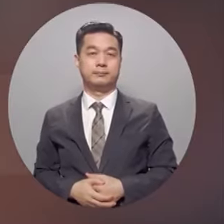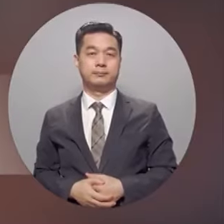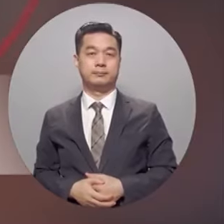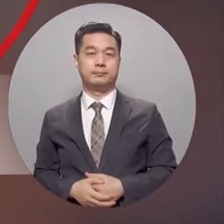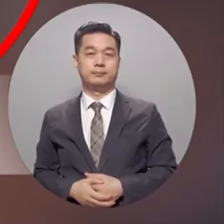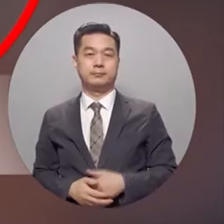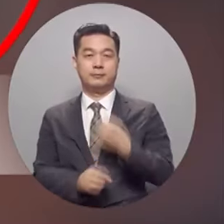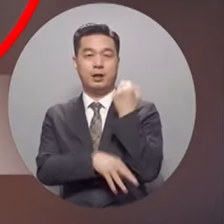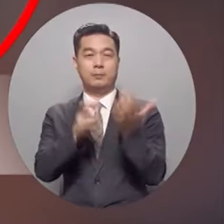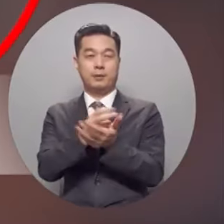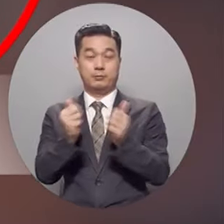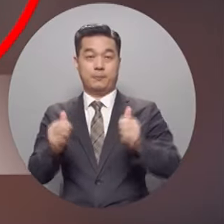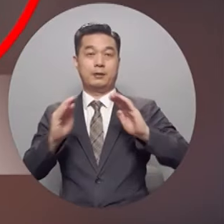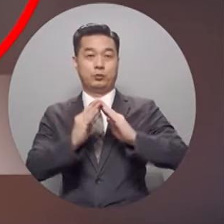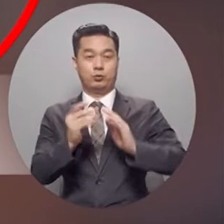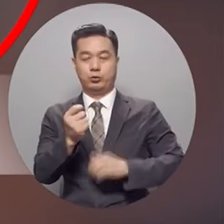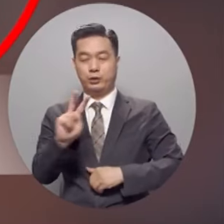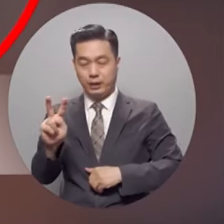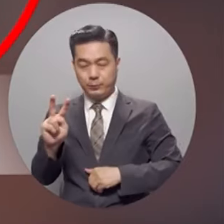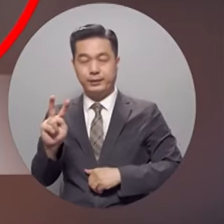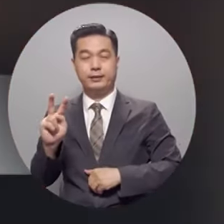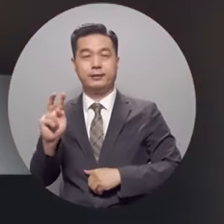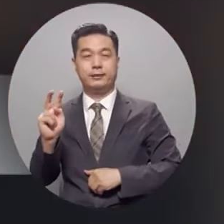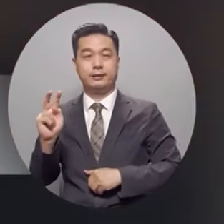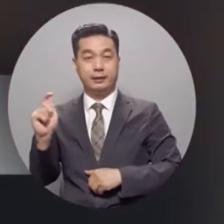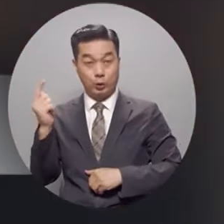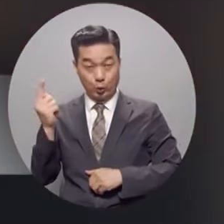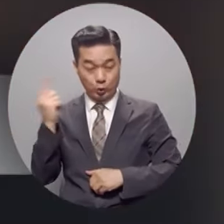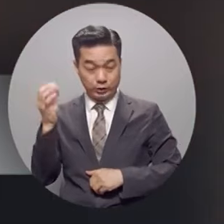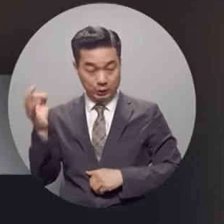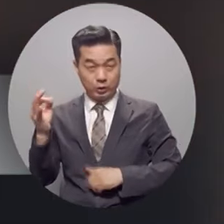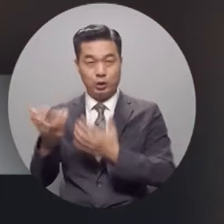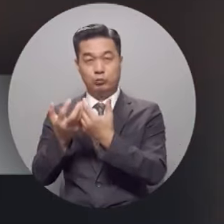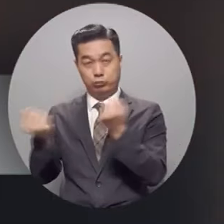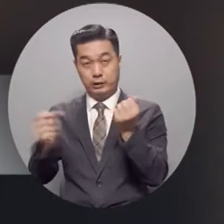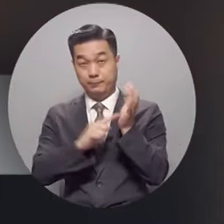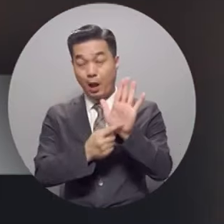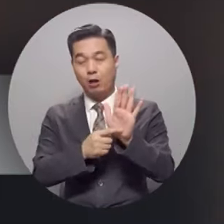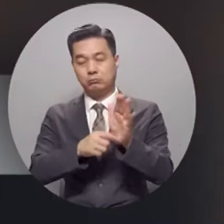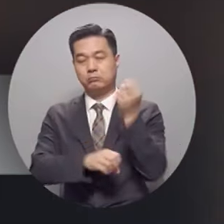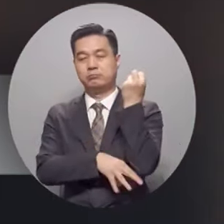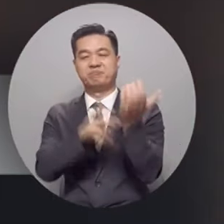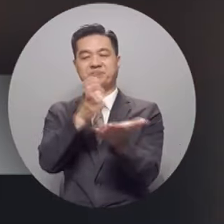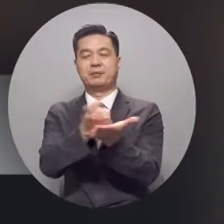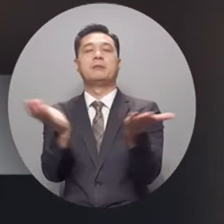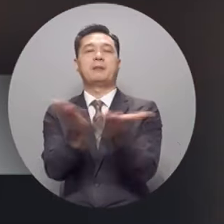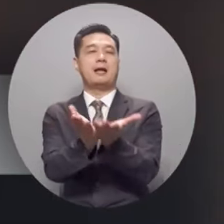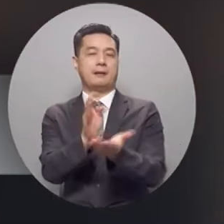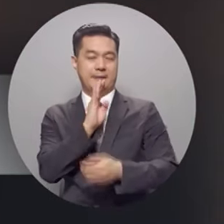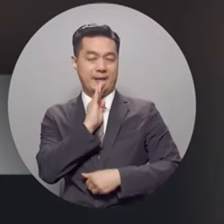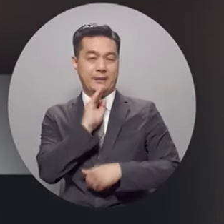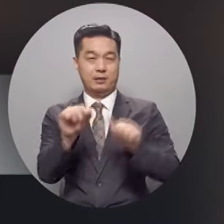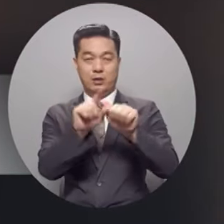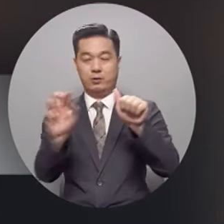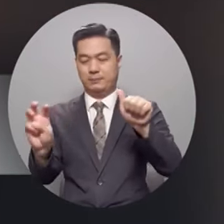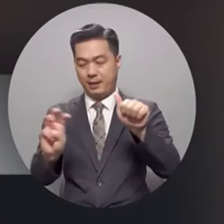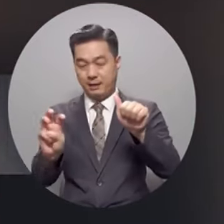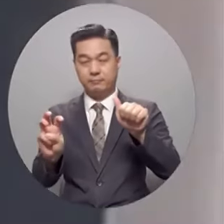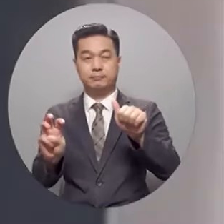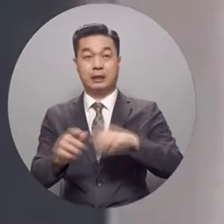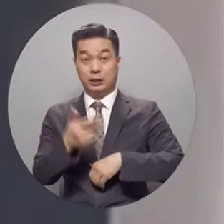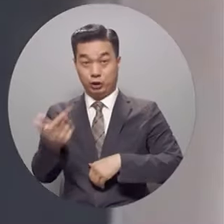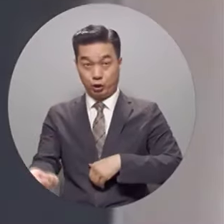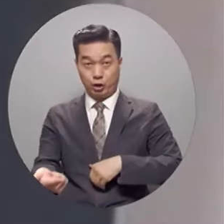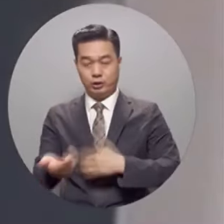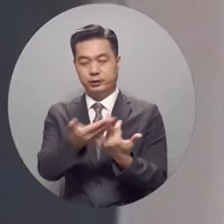헌법 재판소가 TV 수신료 분리 징수에 합헌 결정을 내렸던 지난 5월 30일 이날 저녁 제주도의 한